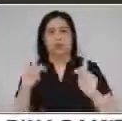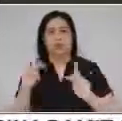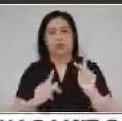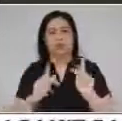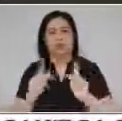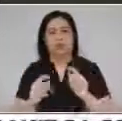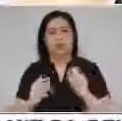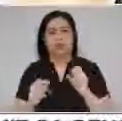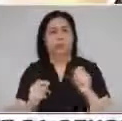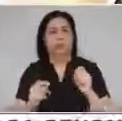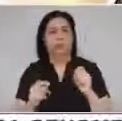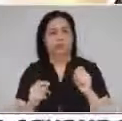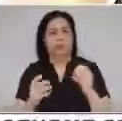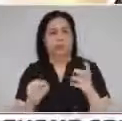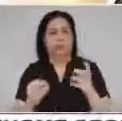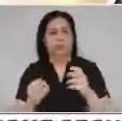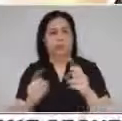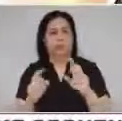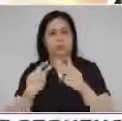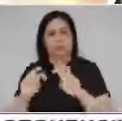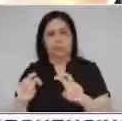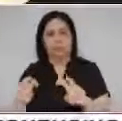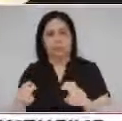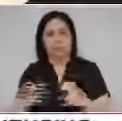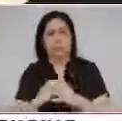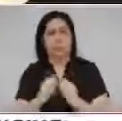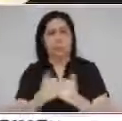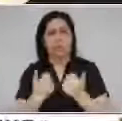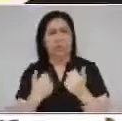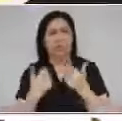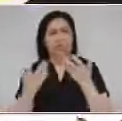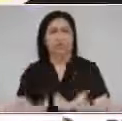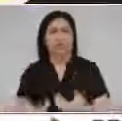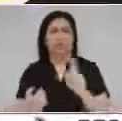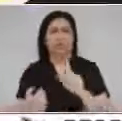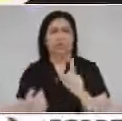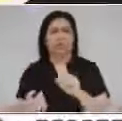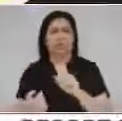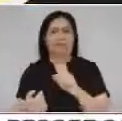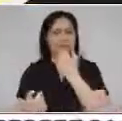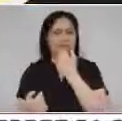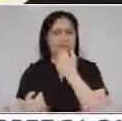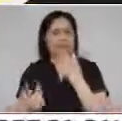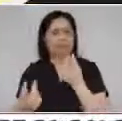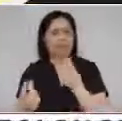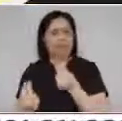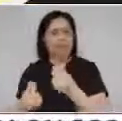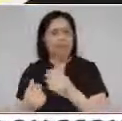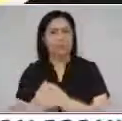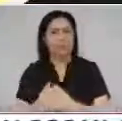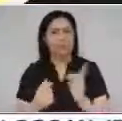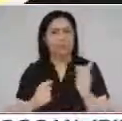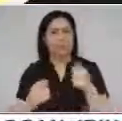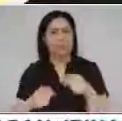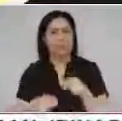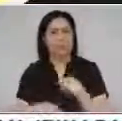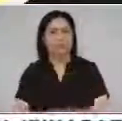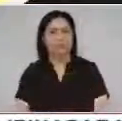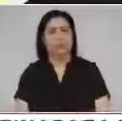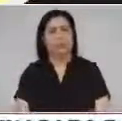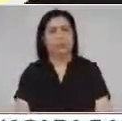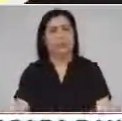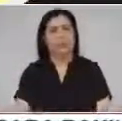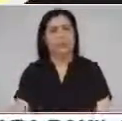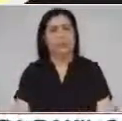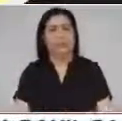ng angulo ay titignan natin. Opo. Yusek Diño, Gani Oro po. Good morning. Hi, Gani. Yung bang may-ari ng